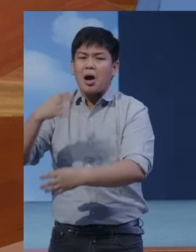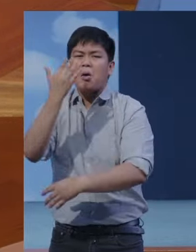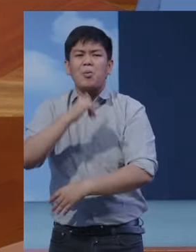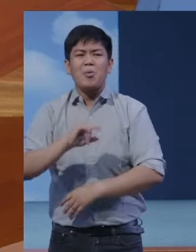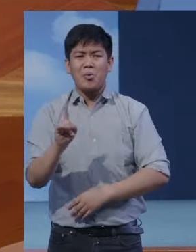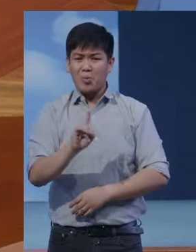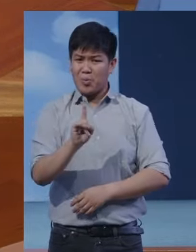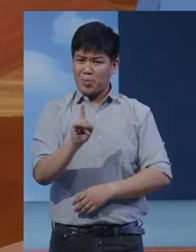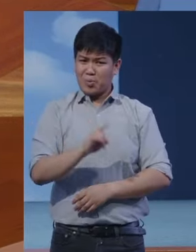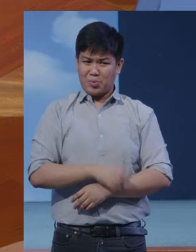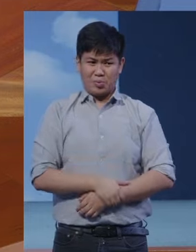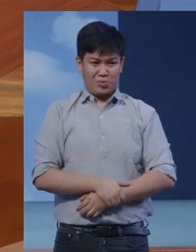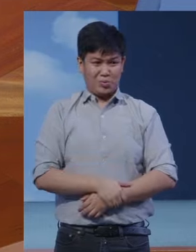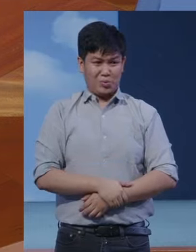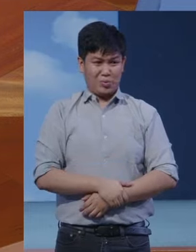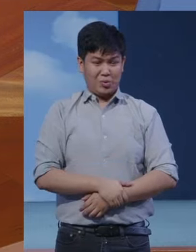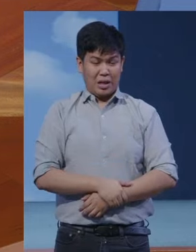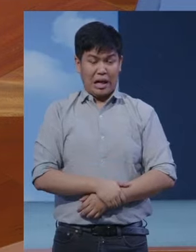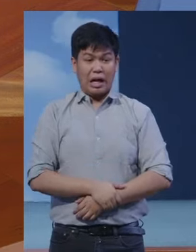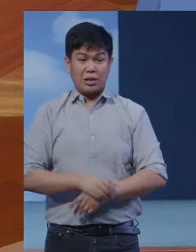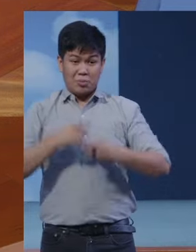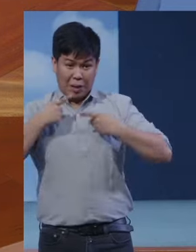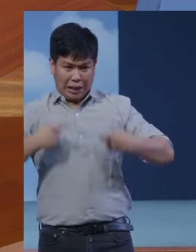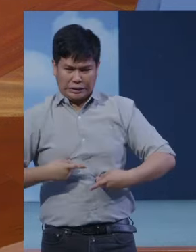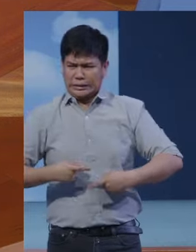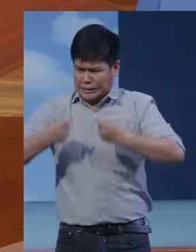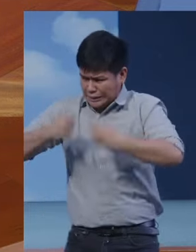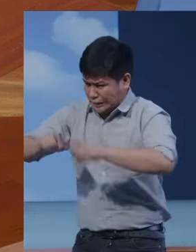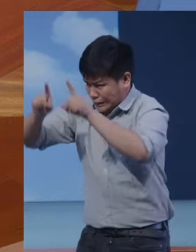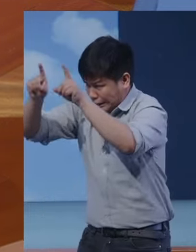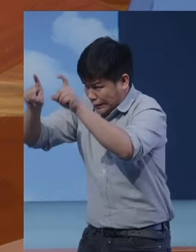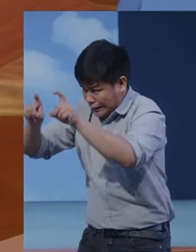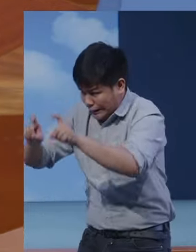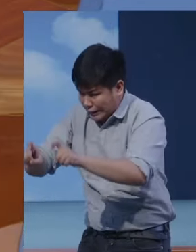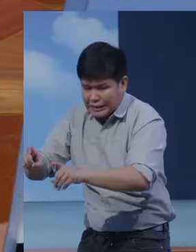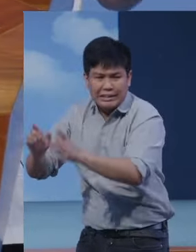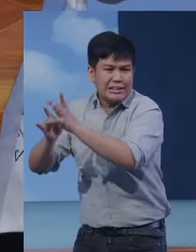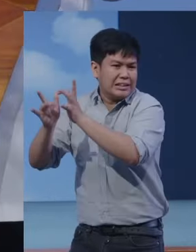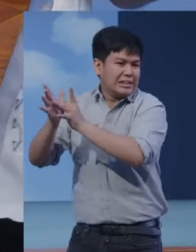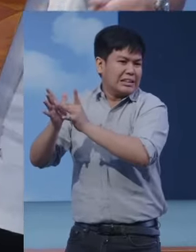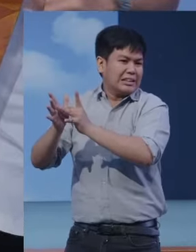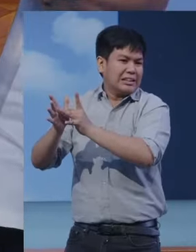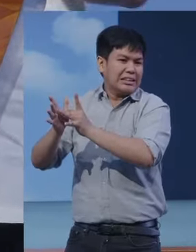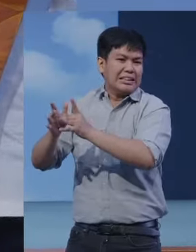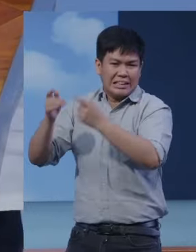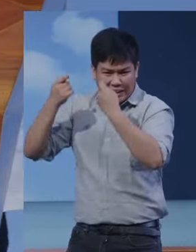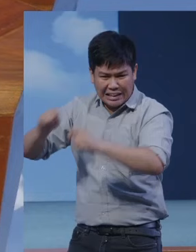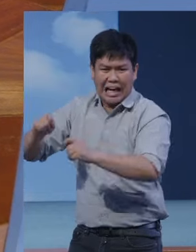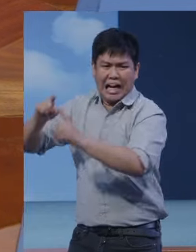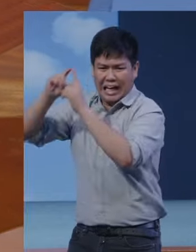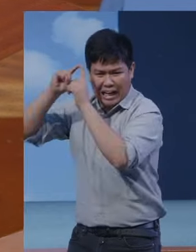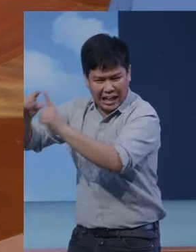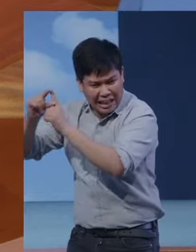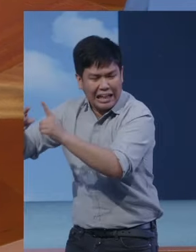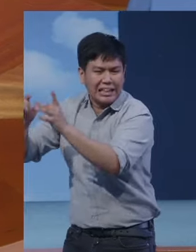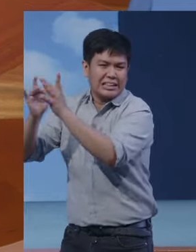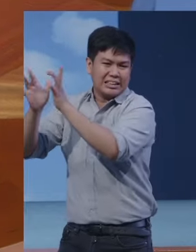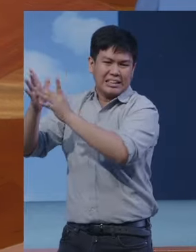bala kasi nga they came to test him Ayaw nila ng information ang gusto nila